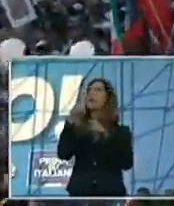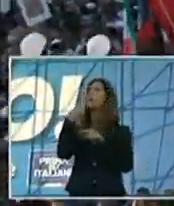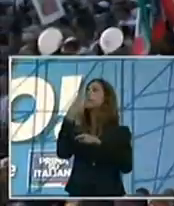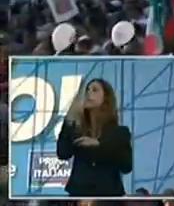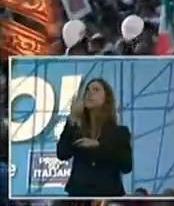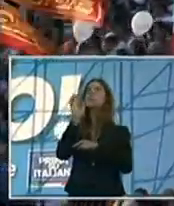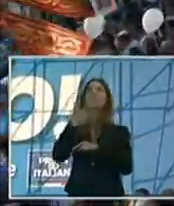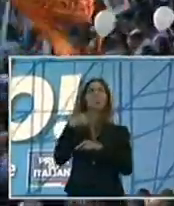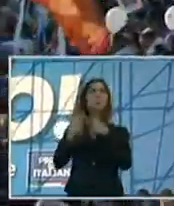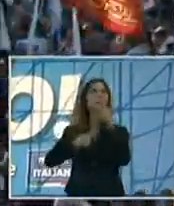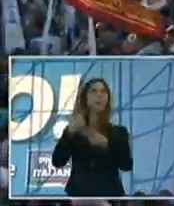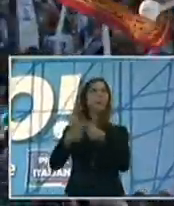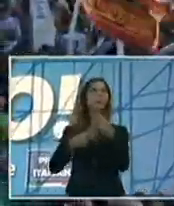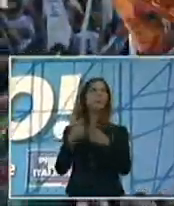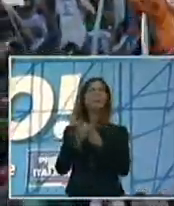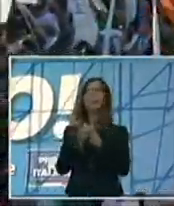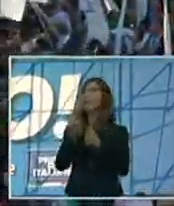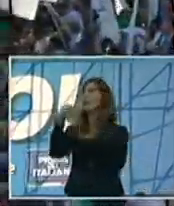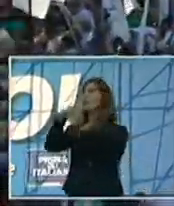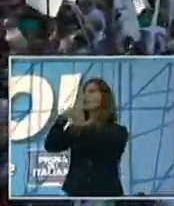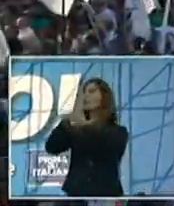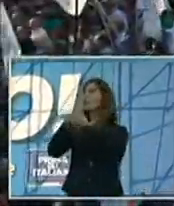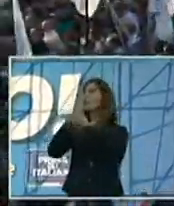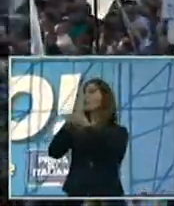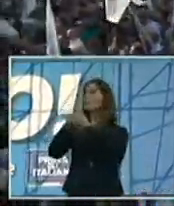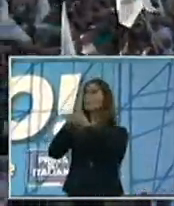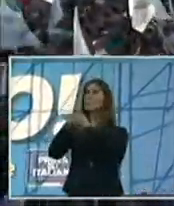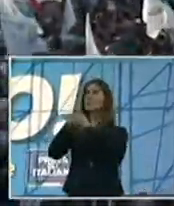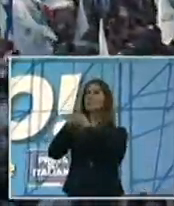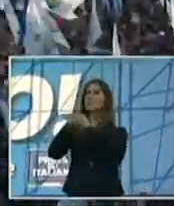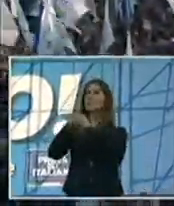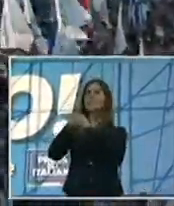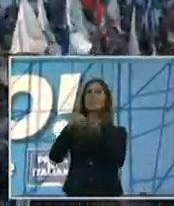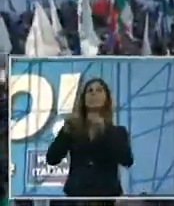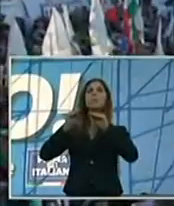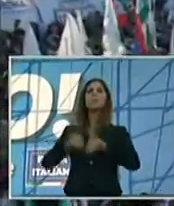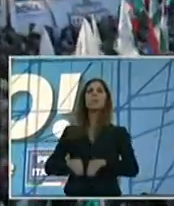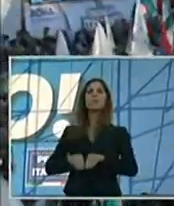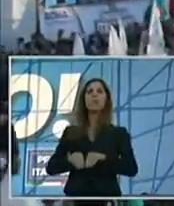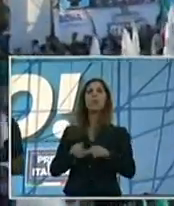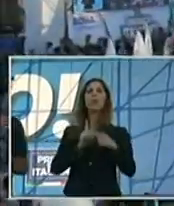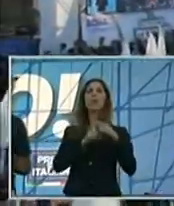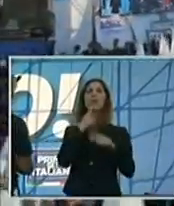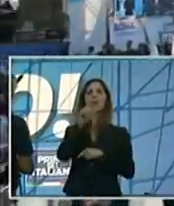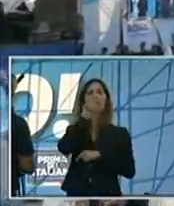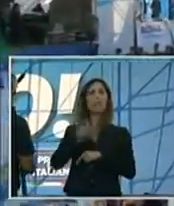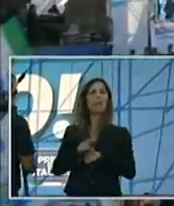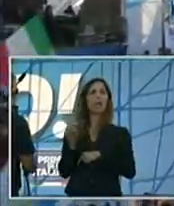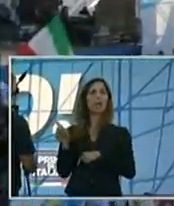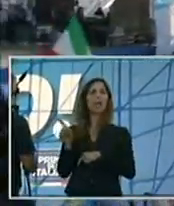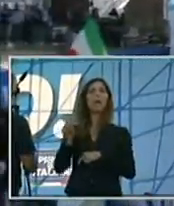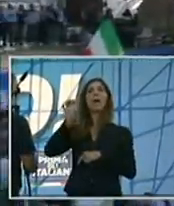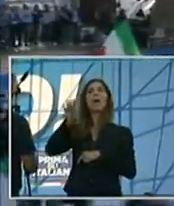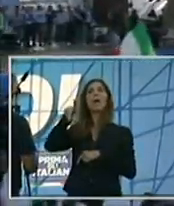Posso e poi vado a memoria, era più piena quella del 2006, non si può dire che questa non sia piena, gli